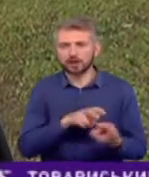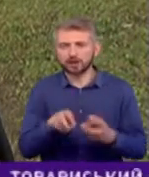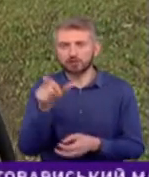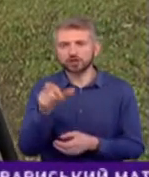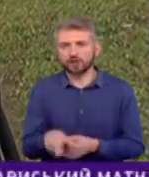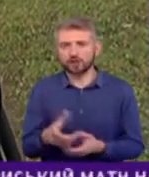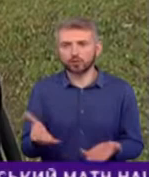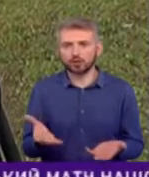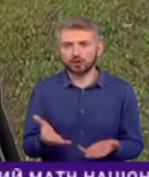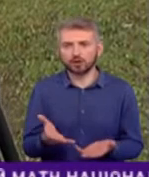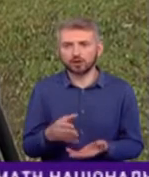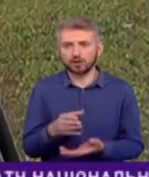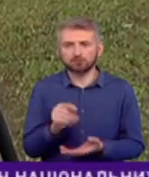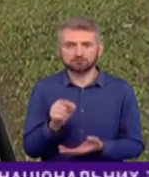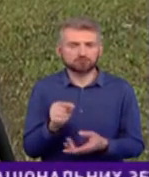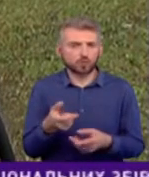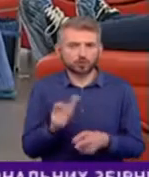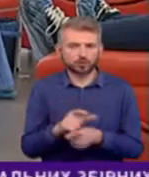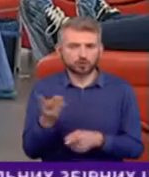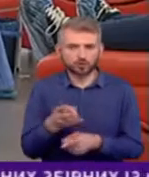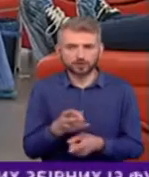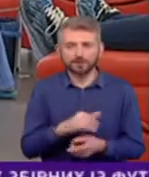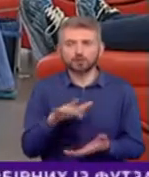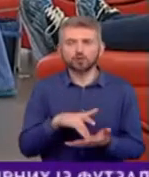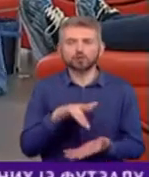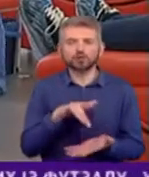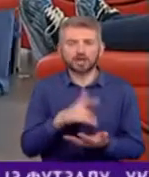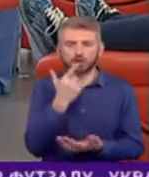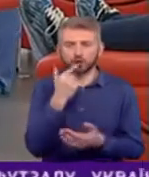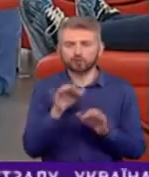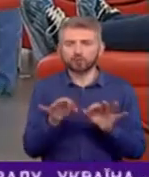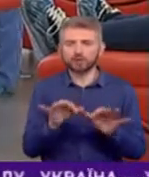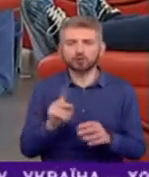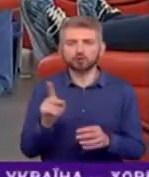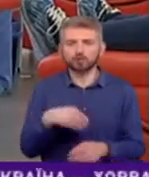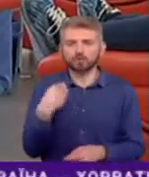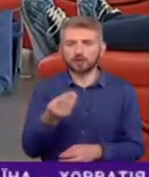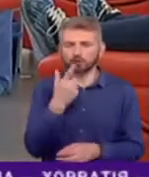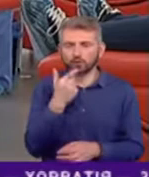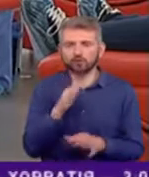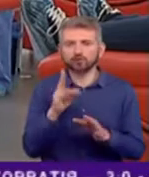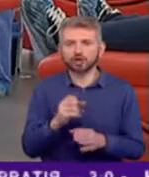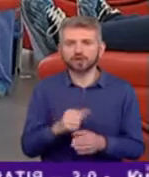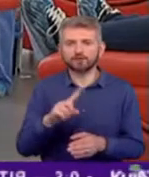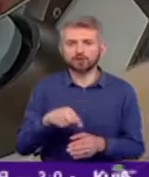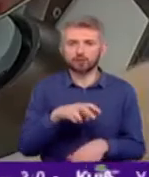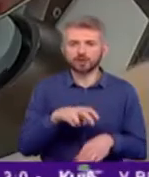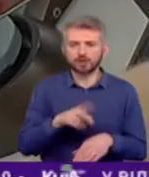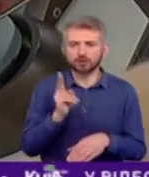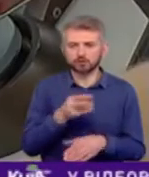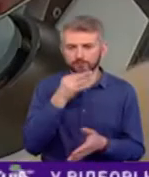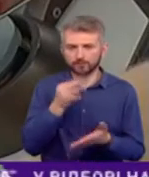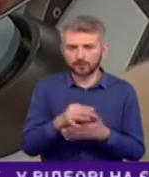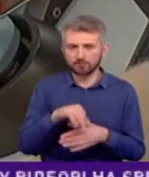чоловіку тромбоконцентрат дуже потрібен. У міському центрі крові пояснюють, що видають кров лише на вимогу лікаря, який